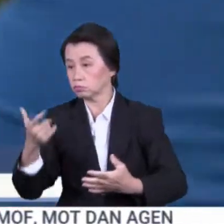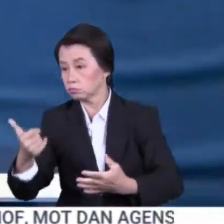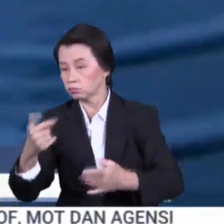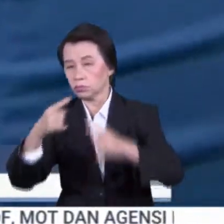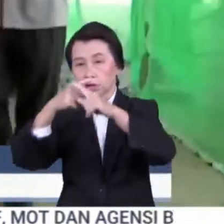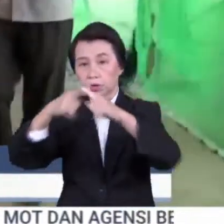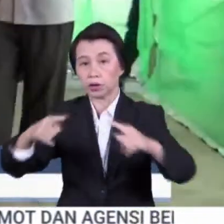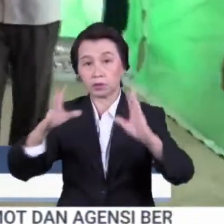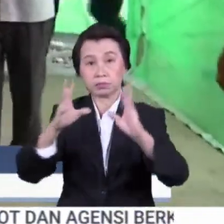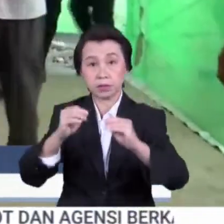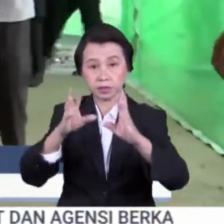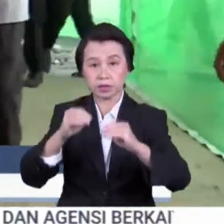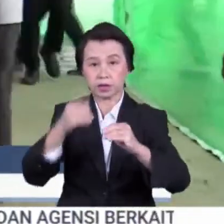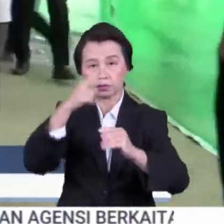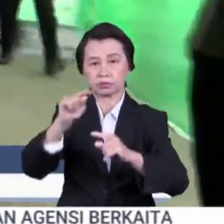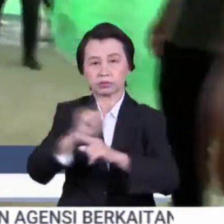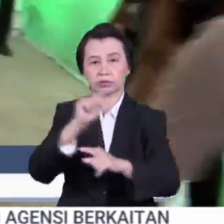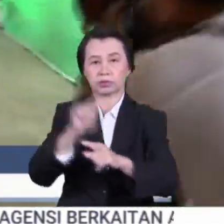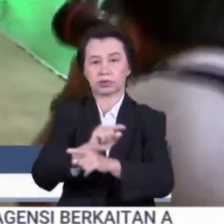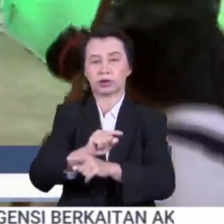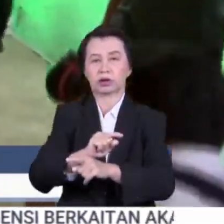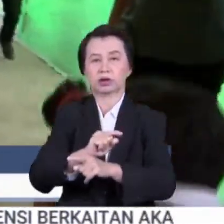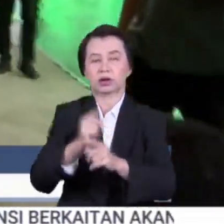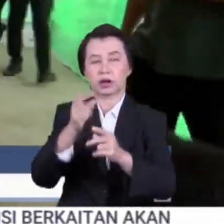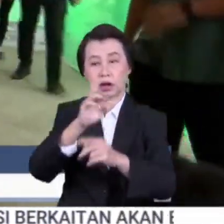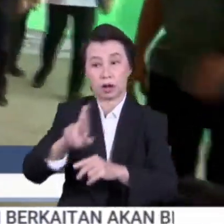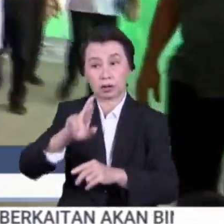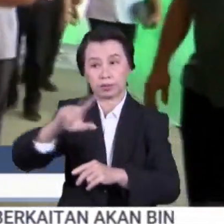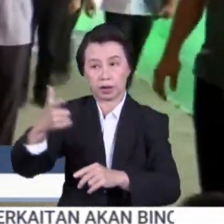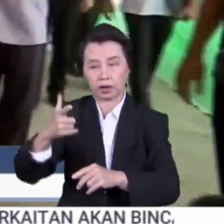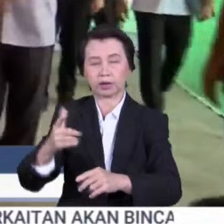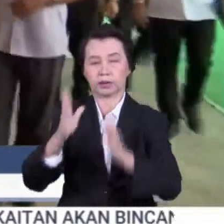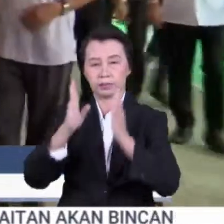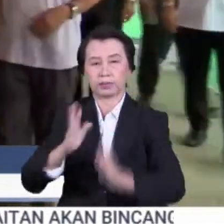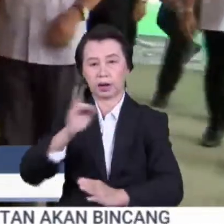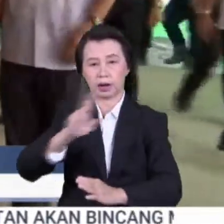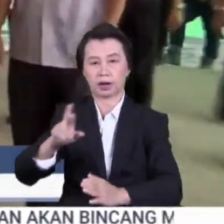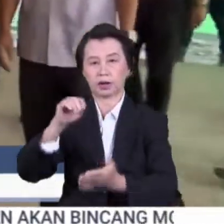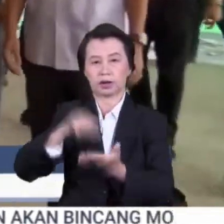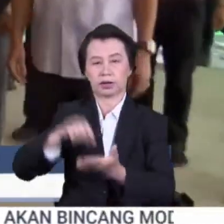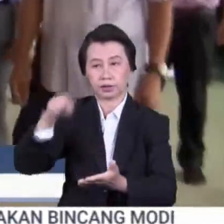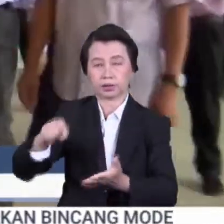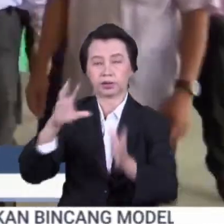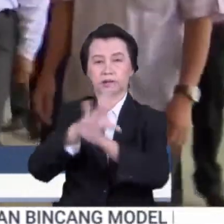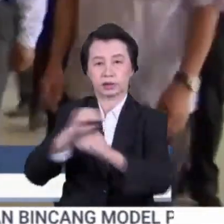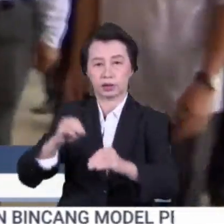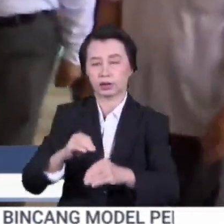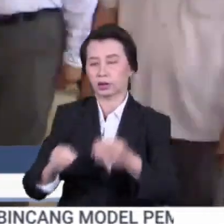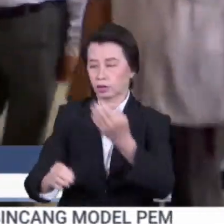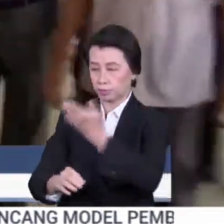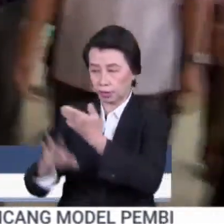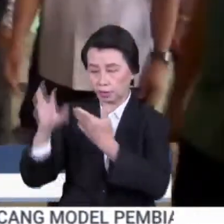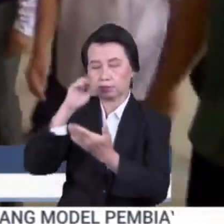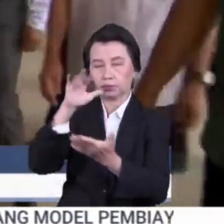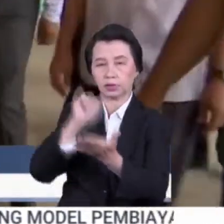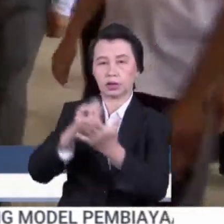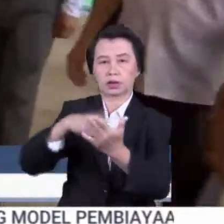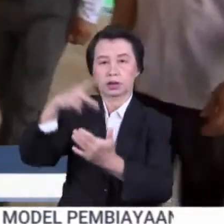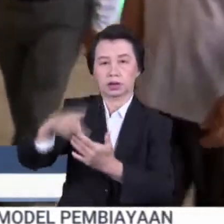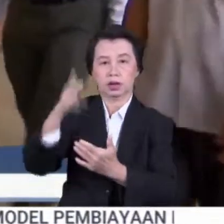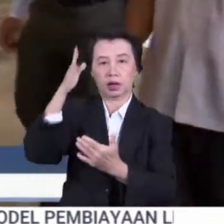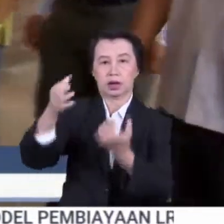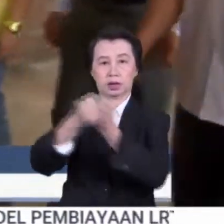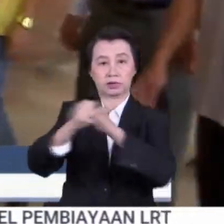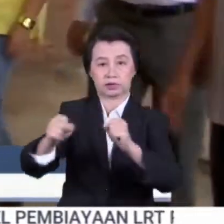Dewan Persidangan bagi kegunaan UNIFO maupun badan-badan agama di Sarawak. Justru beliau yakin projek tersebut akan siap sepenuhnya